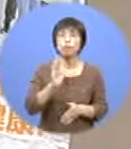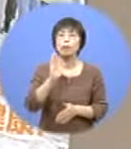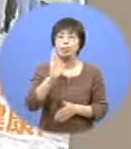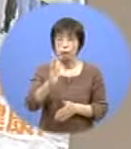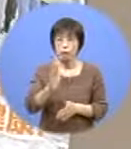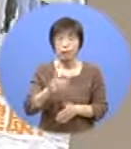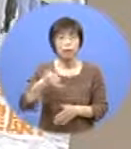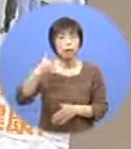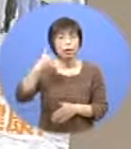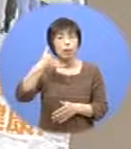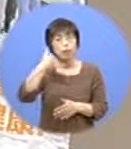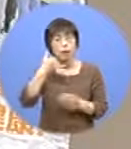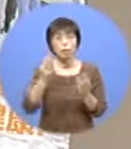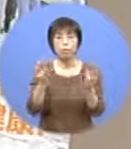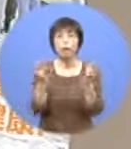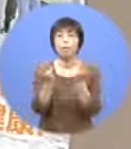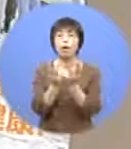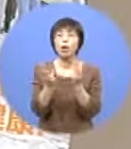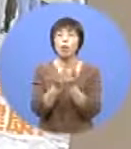電話